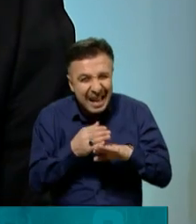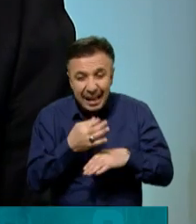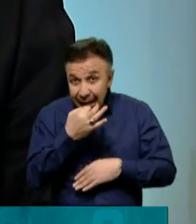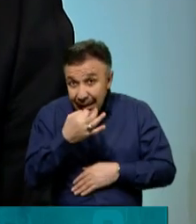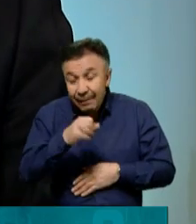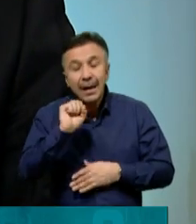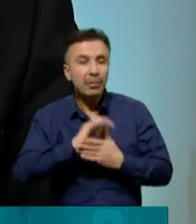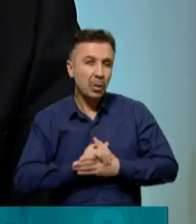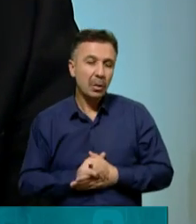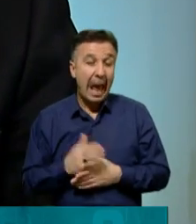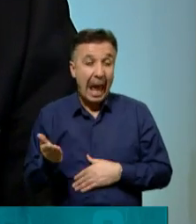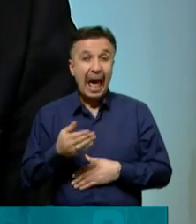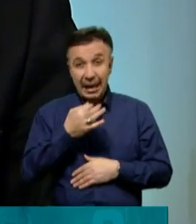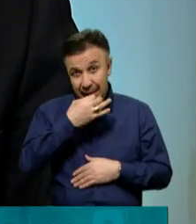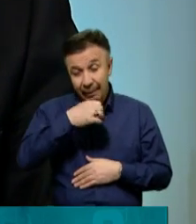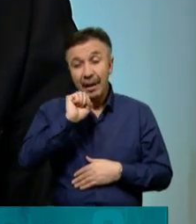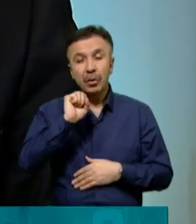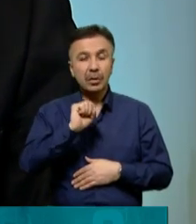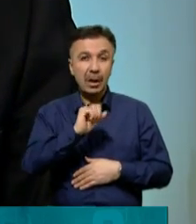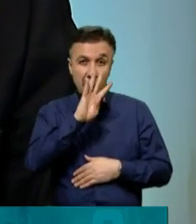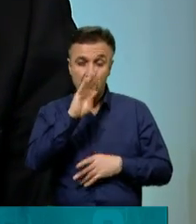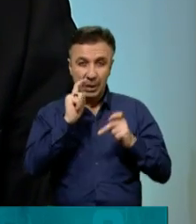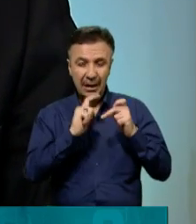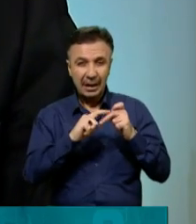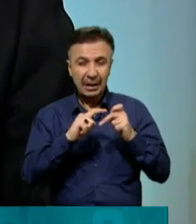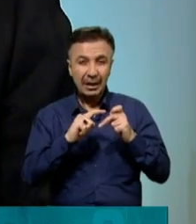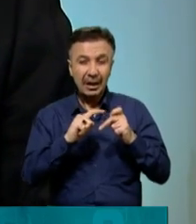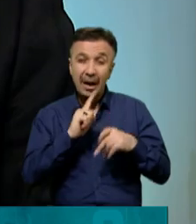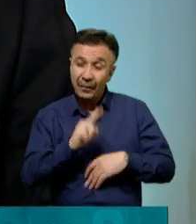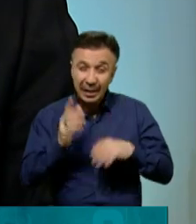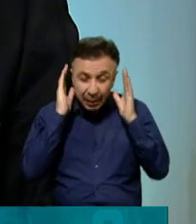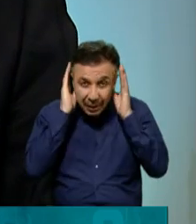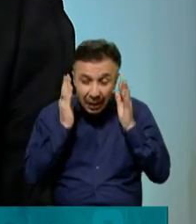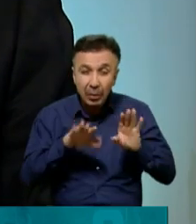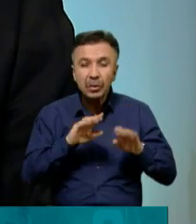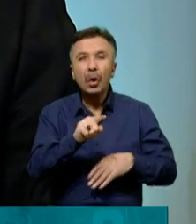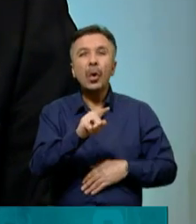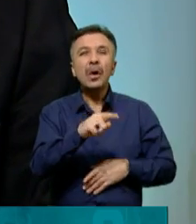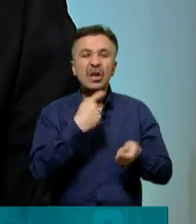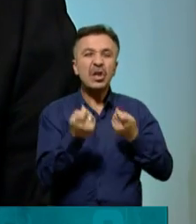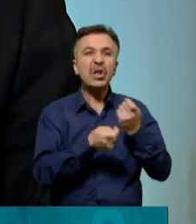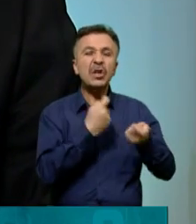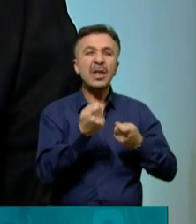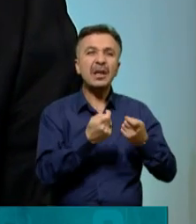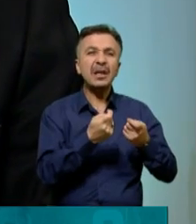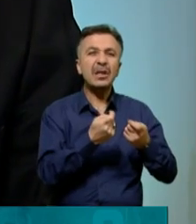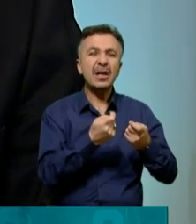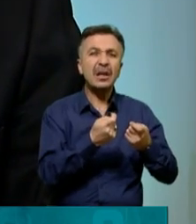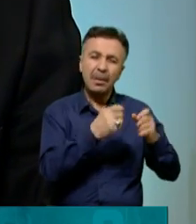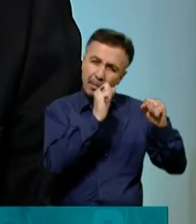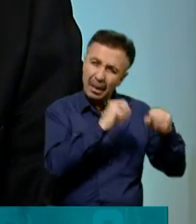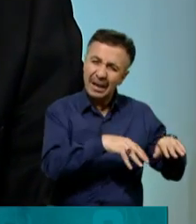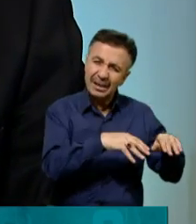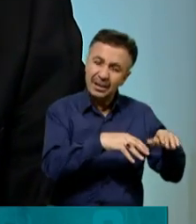Eğer izin vermiyorsa dört rekatlık farzın kılınmasına, o kardeşimiz oradan çıksın, bir iş arasın,